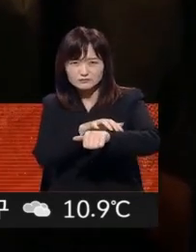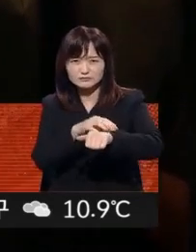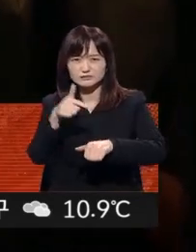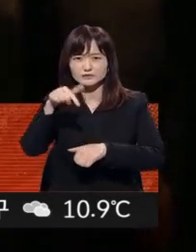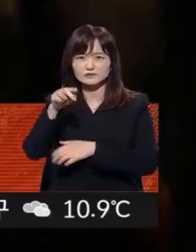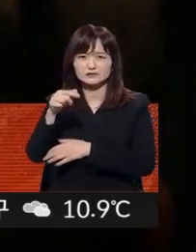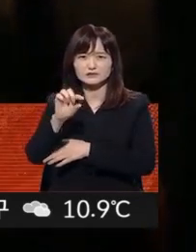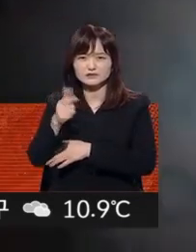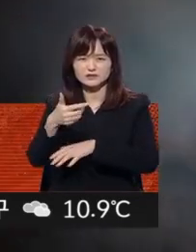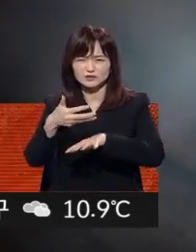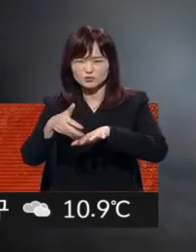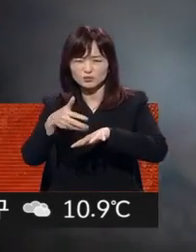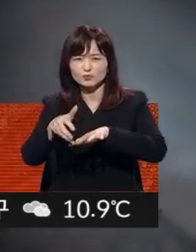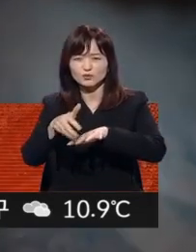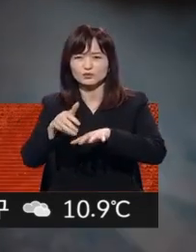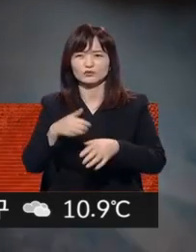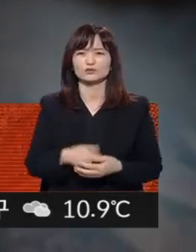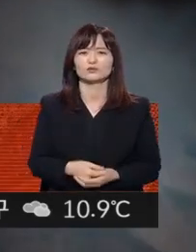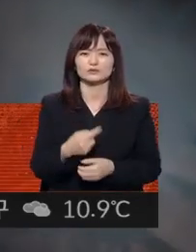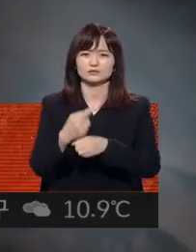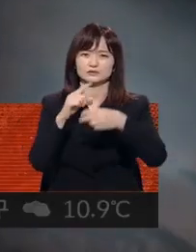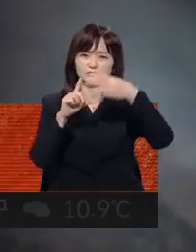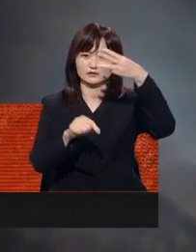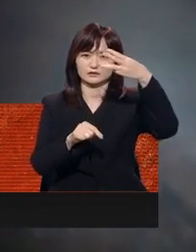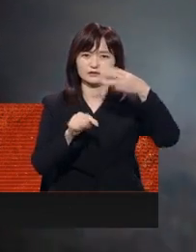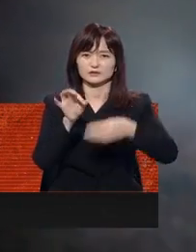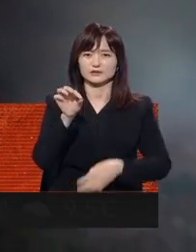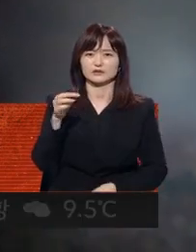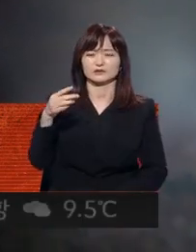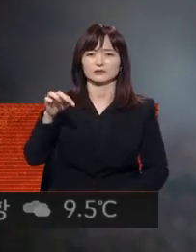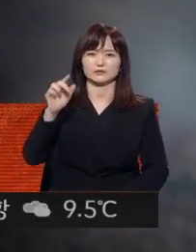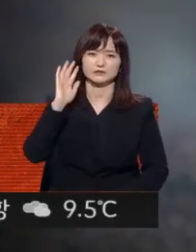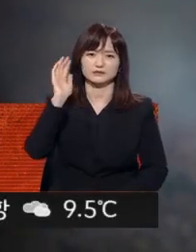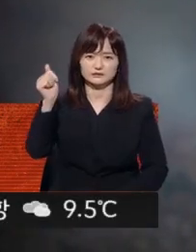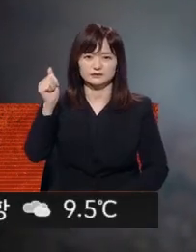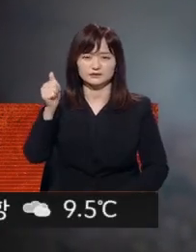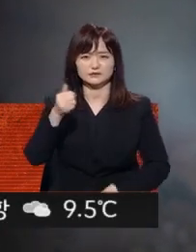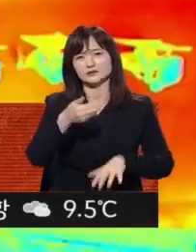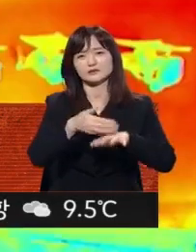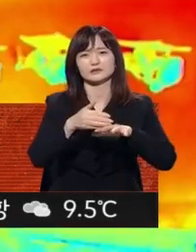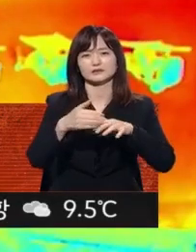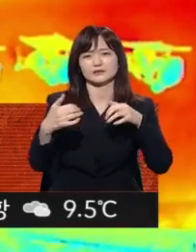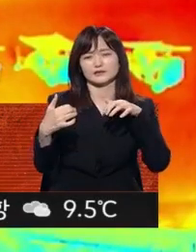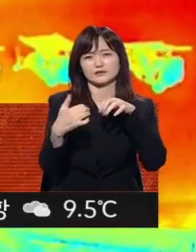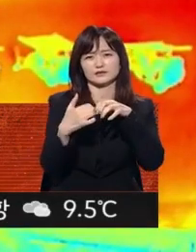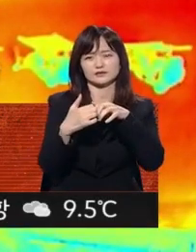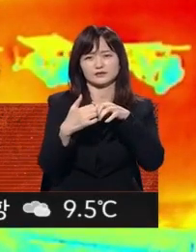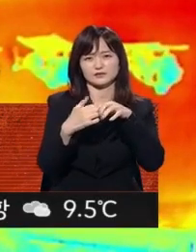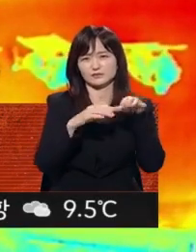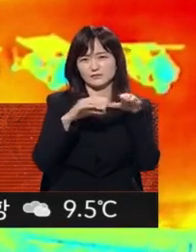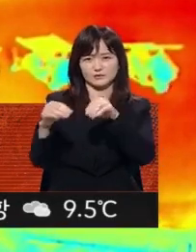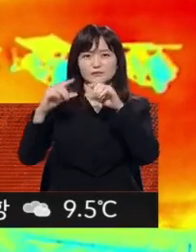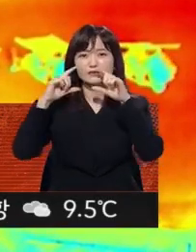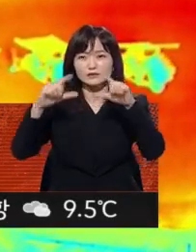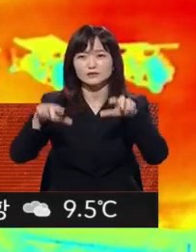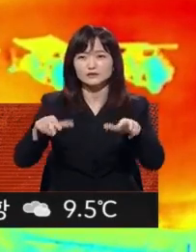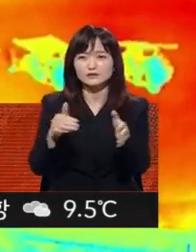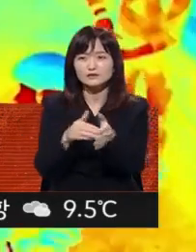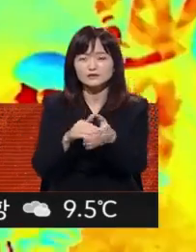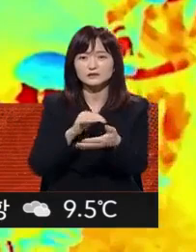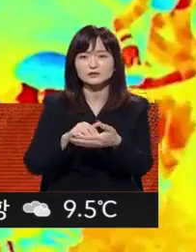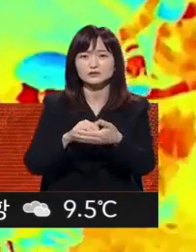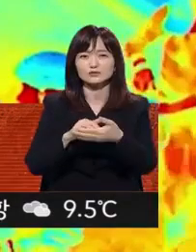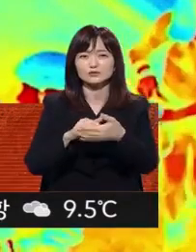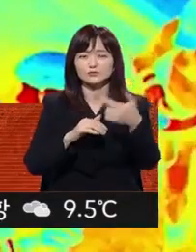깽단, 그러니까 조폭들이에요. 아이고야. 지난해 3월 엘살바도르 대통령이 깽단과의 전쟁을 선포해서 지금까지 6만 명이 넘는